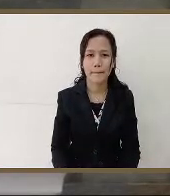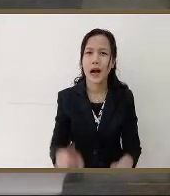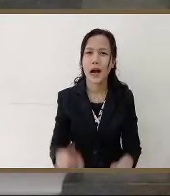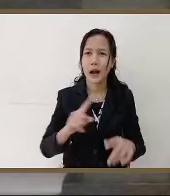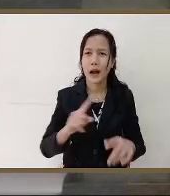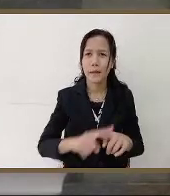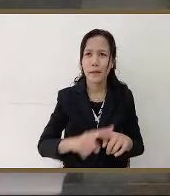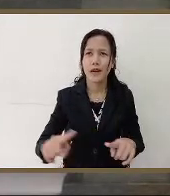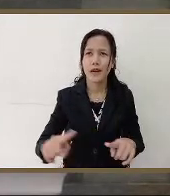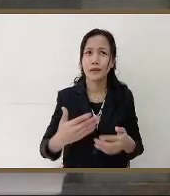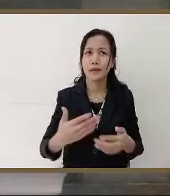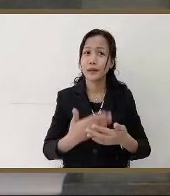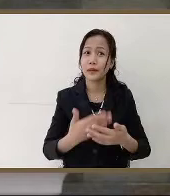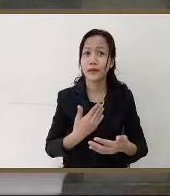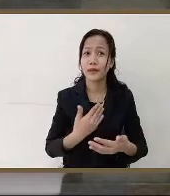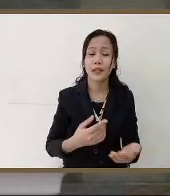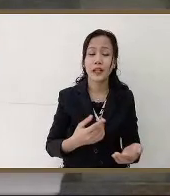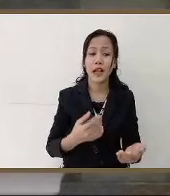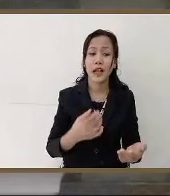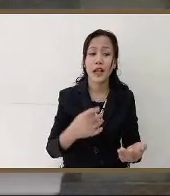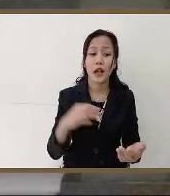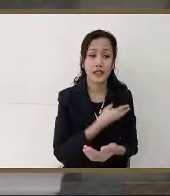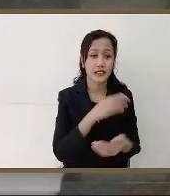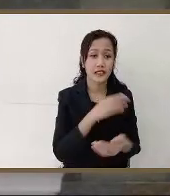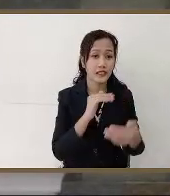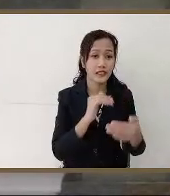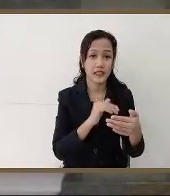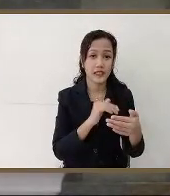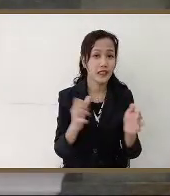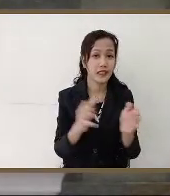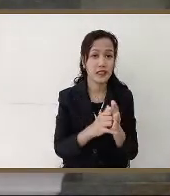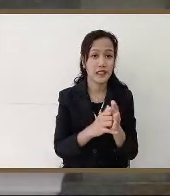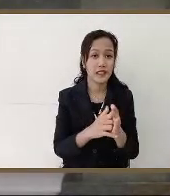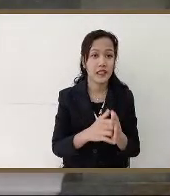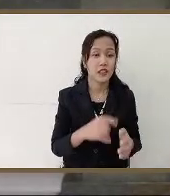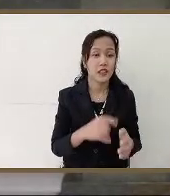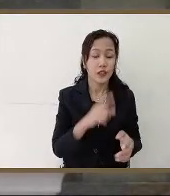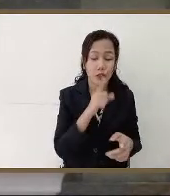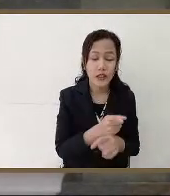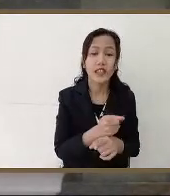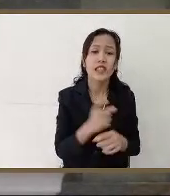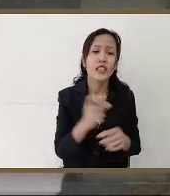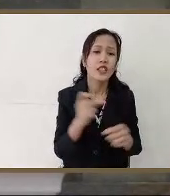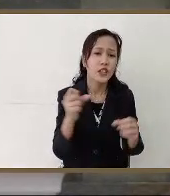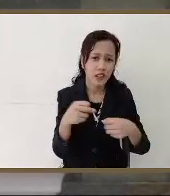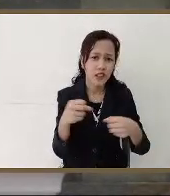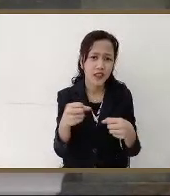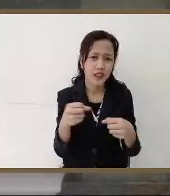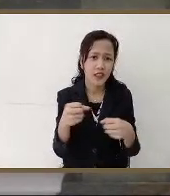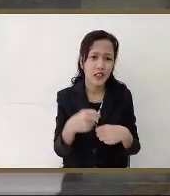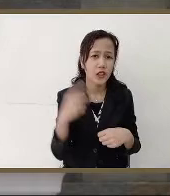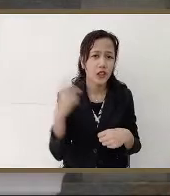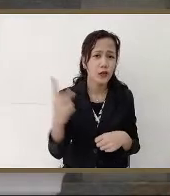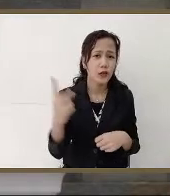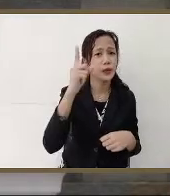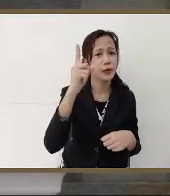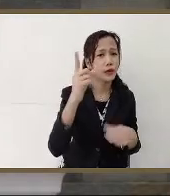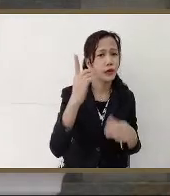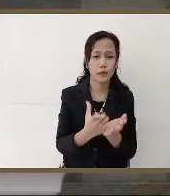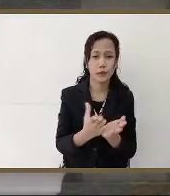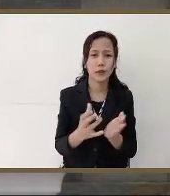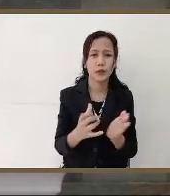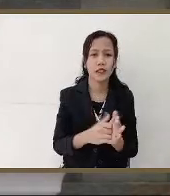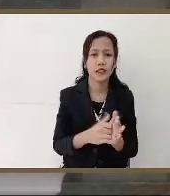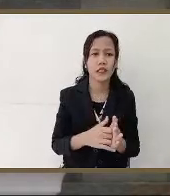go through that, actually, maikli lang po ito. Sabi ko nga po sa inyo, this is just a one book. Alright? Na